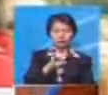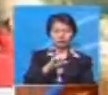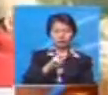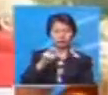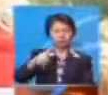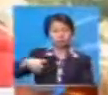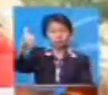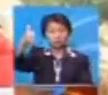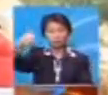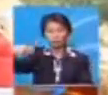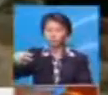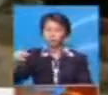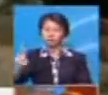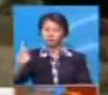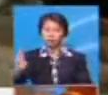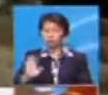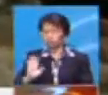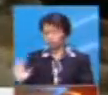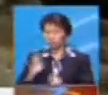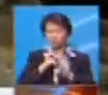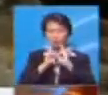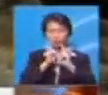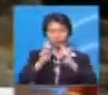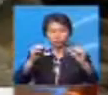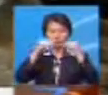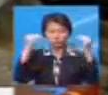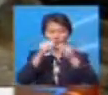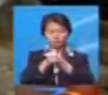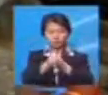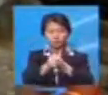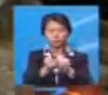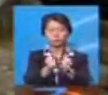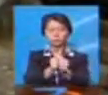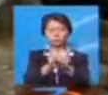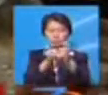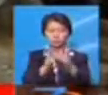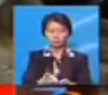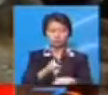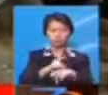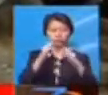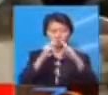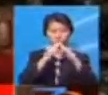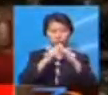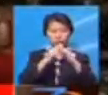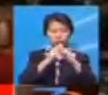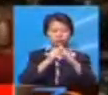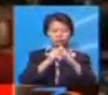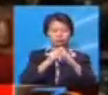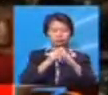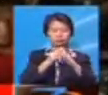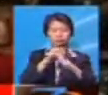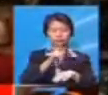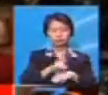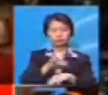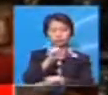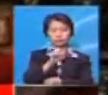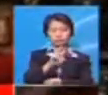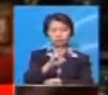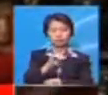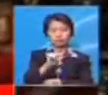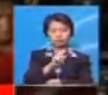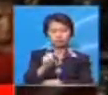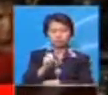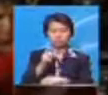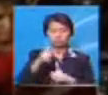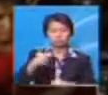calon PKR. Beliau berucap demikian pada Majlis Pemimpin Bersama Rakyat di Rumah Jawi Awas Ulu Krian, Seratok.